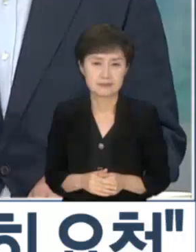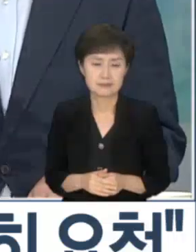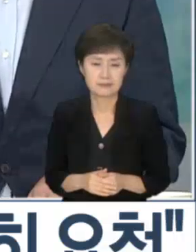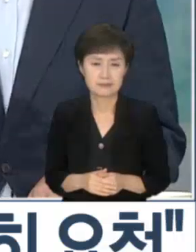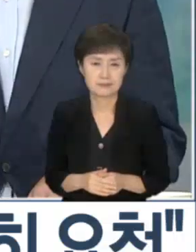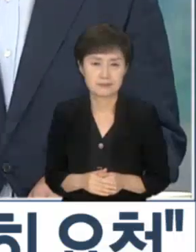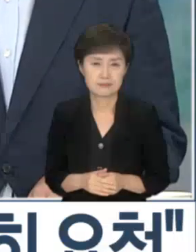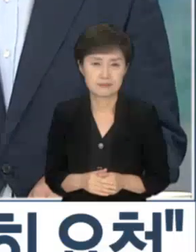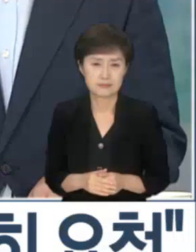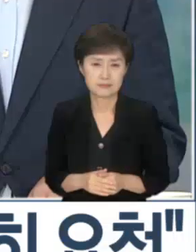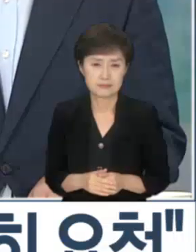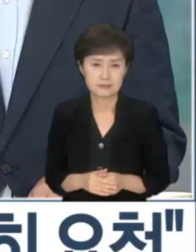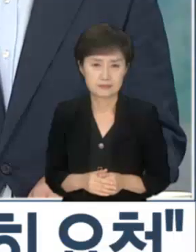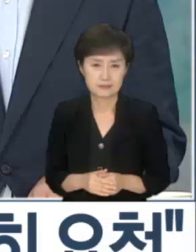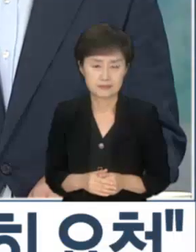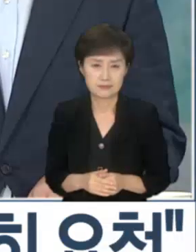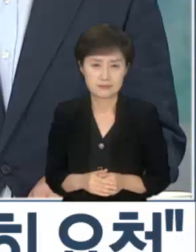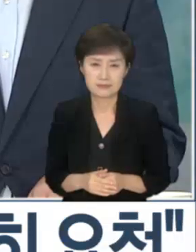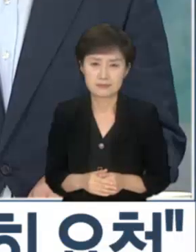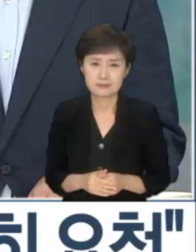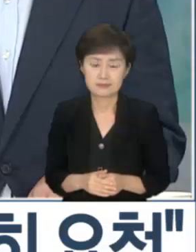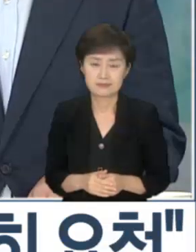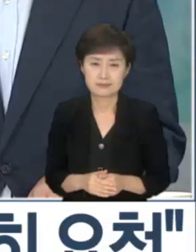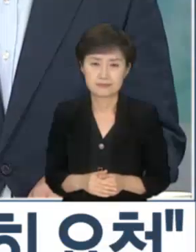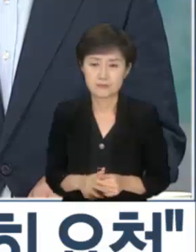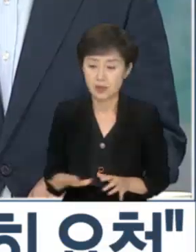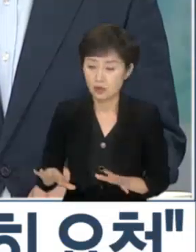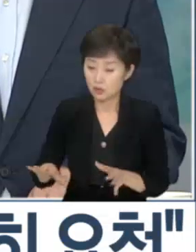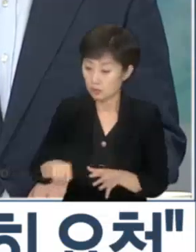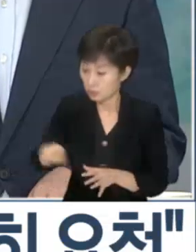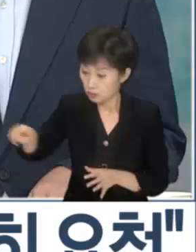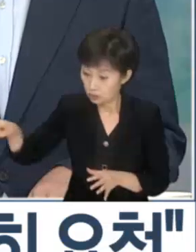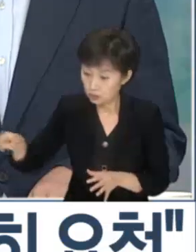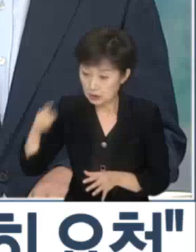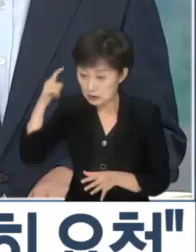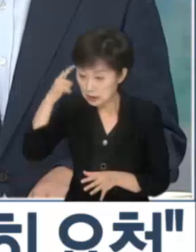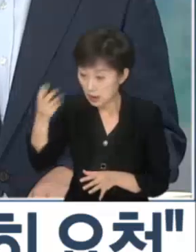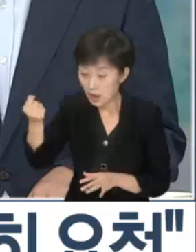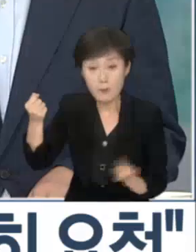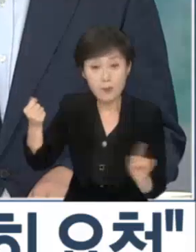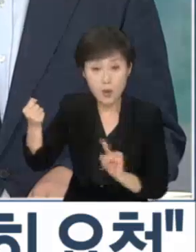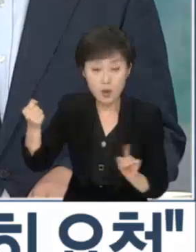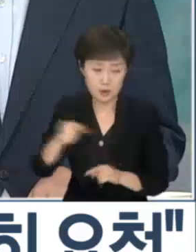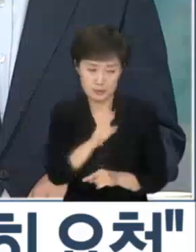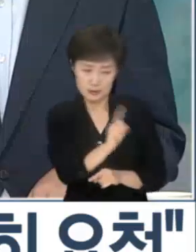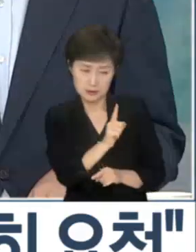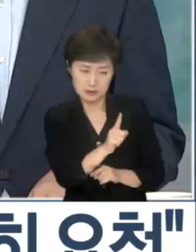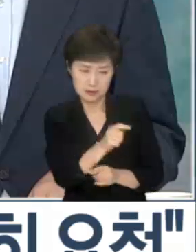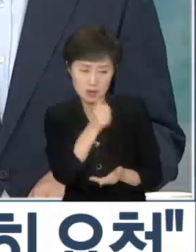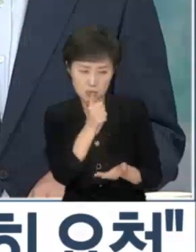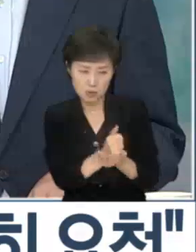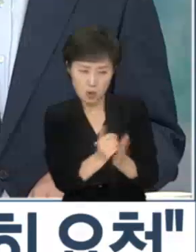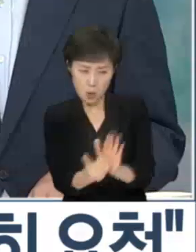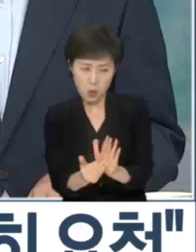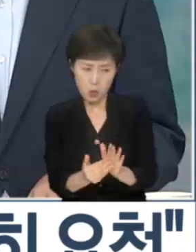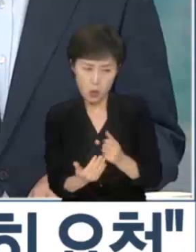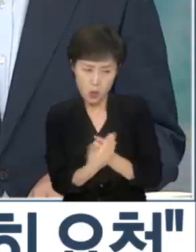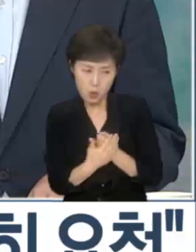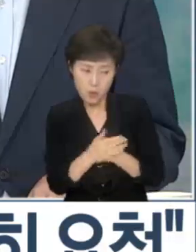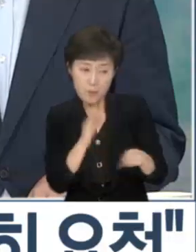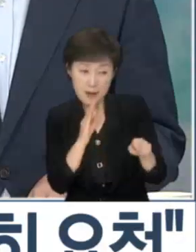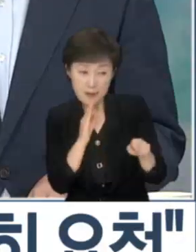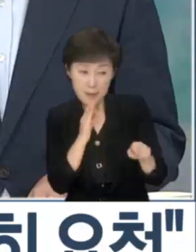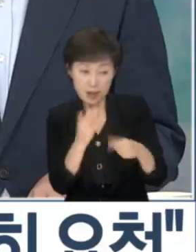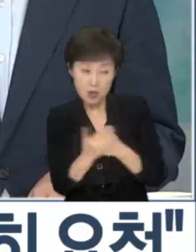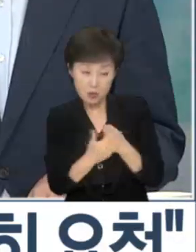아니고 다른 원인에 다다라고 말씀드리고 싶지만 국민의 힘과 대통령 실에서는 사법 리스크 방탄 용인 용인